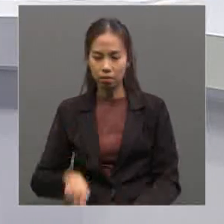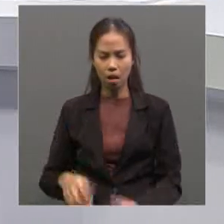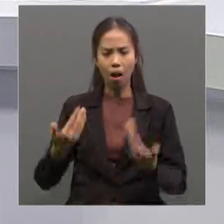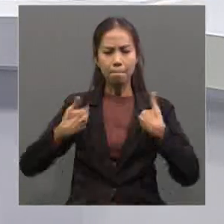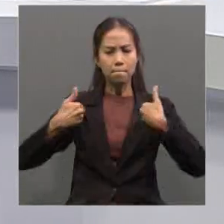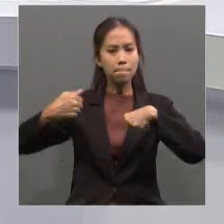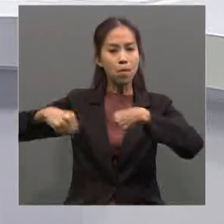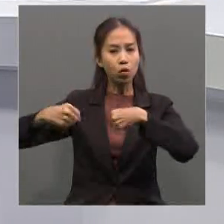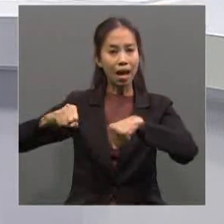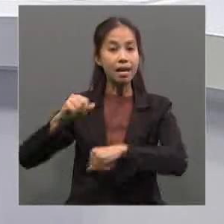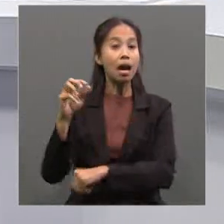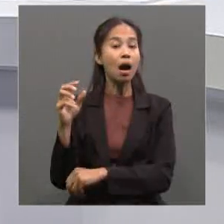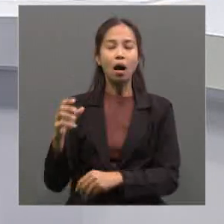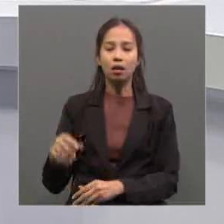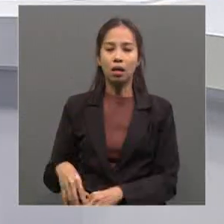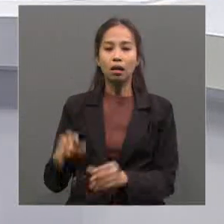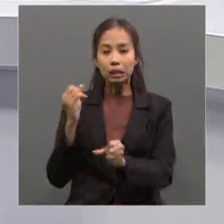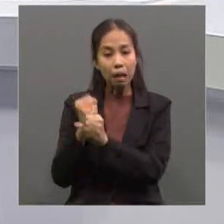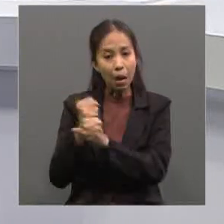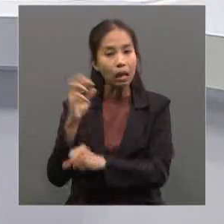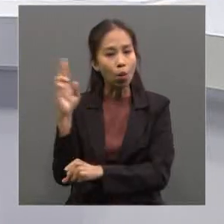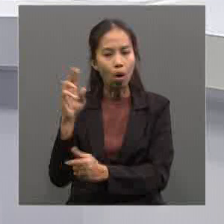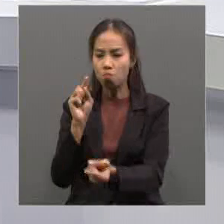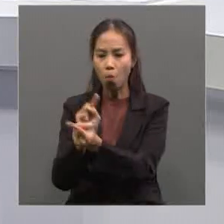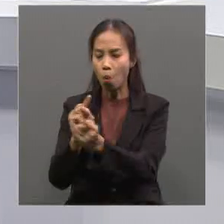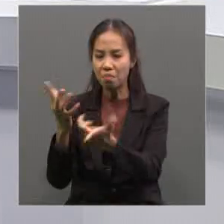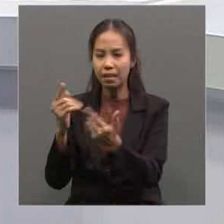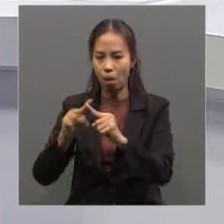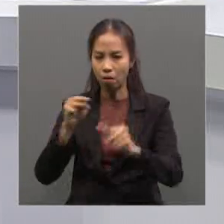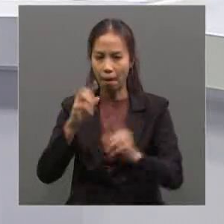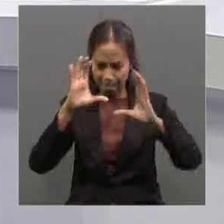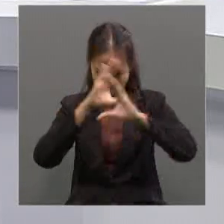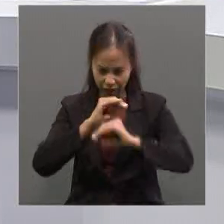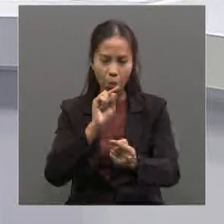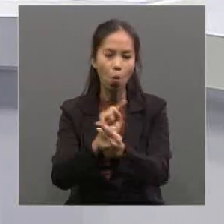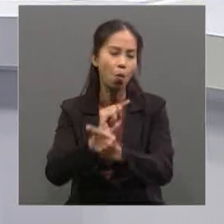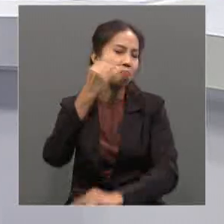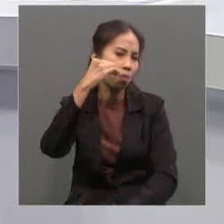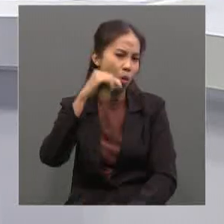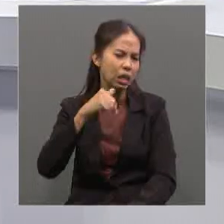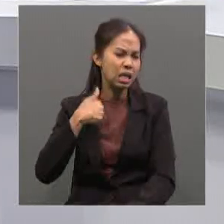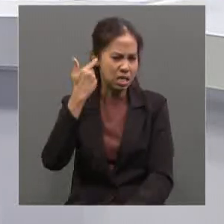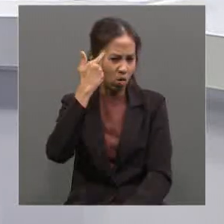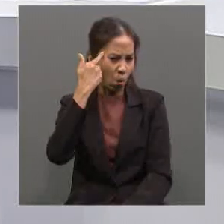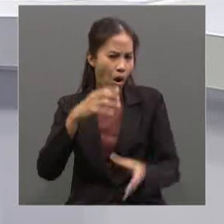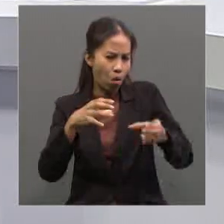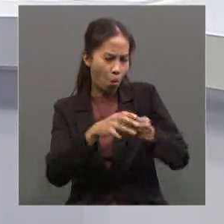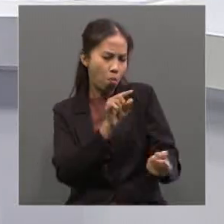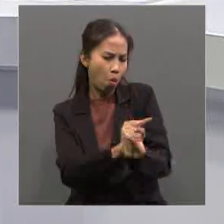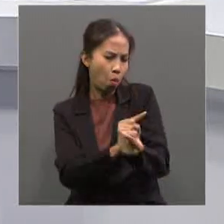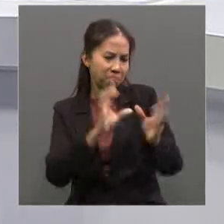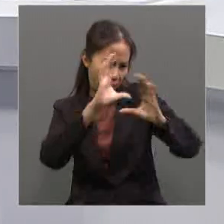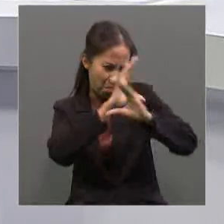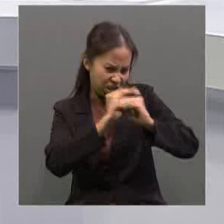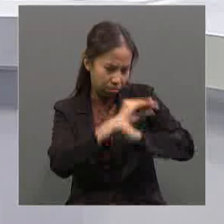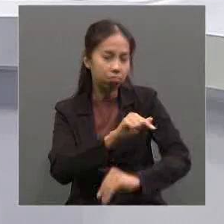แต่เขาบอกว่าเพื่อนที่อยู่กะกลางคืนน่ะเคยเจอมาแล้ว 2-3 ครั้งแสดงว่าแก๊งพวกนี้น่าจะมาปฏิบัติการกันตอนกลางคืนเพราะส่วนใหญ่คนจะเจอตอนกลางคืนกัน